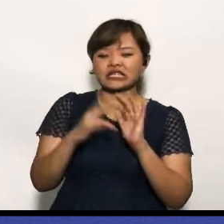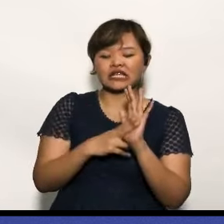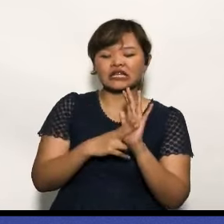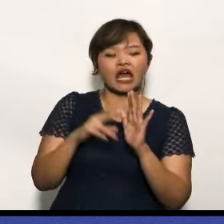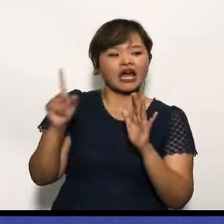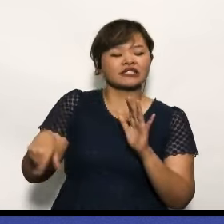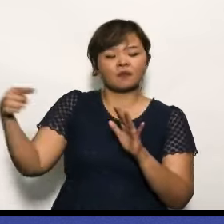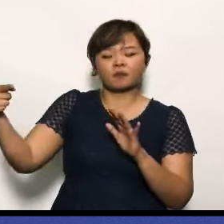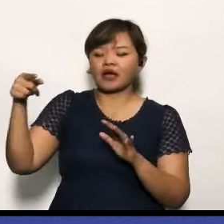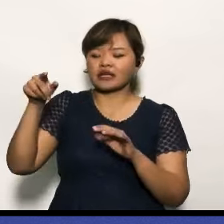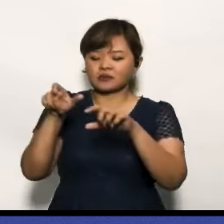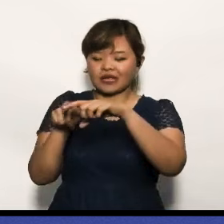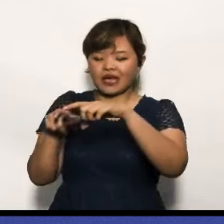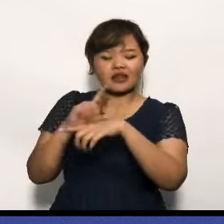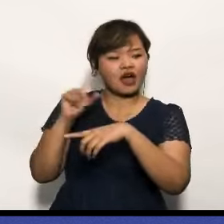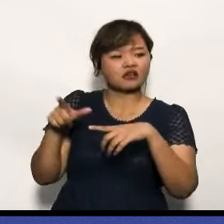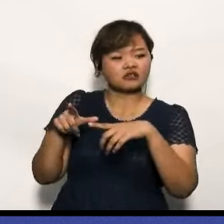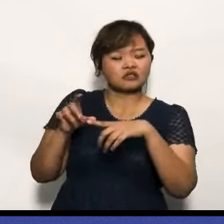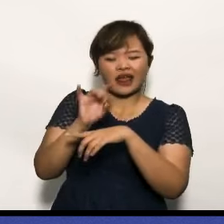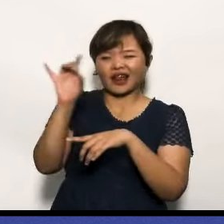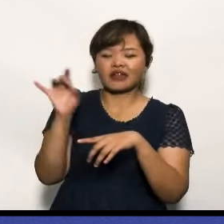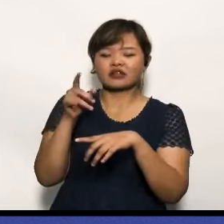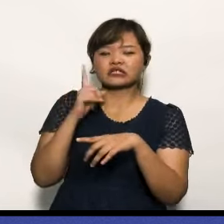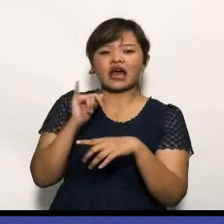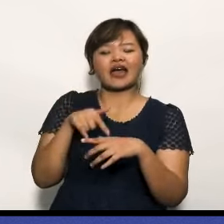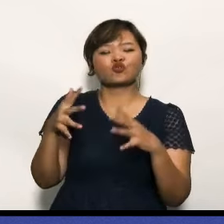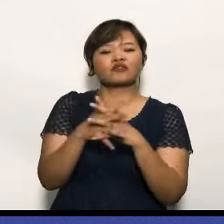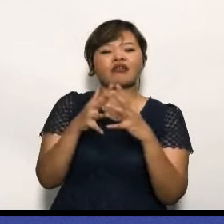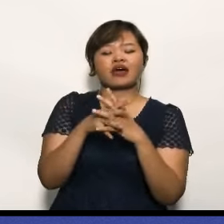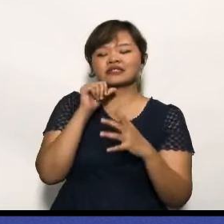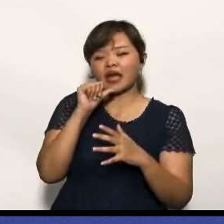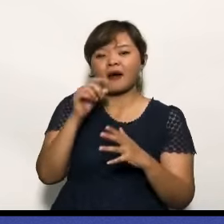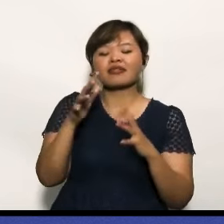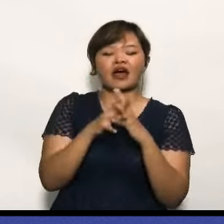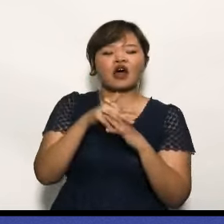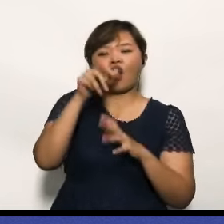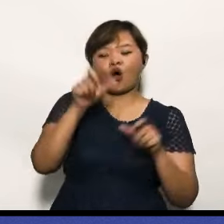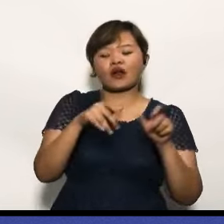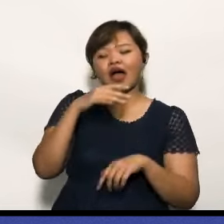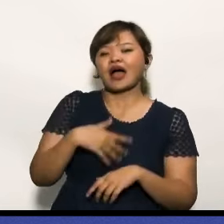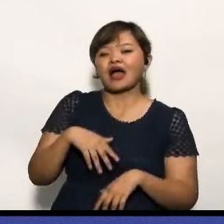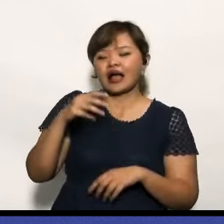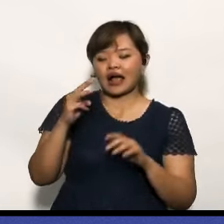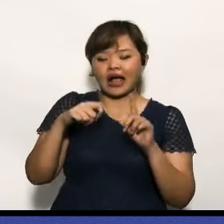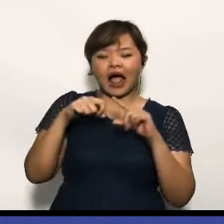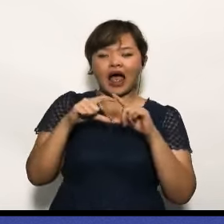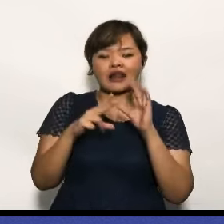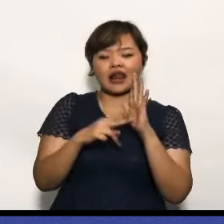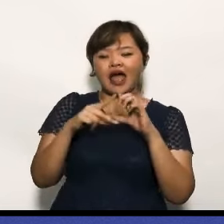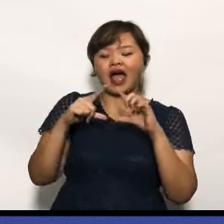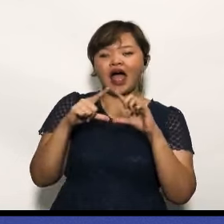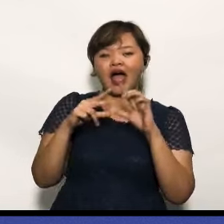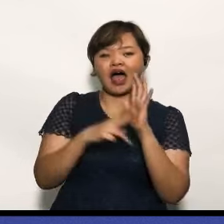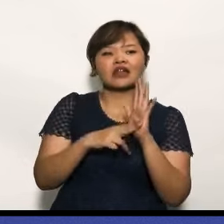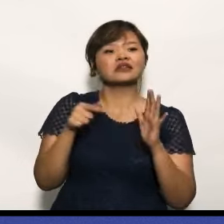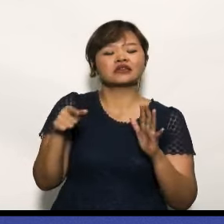daerah Ekron ke arah utara. Semuanya itu terhitung tanah orang Kanaan, ada 5 raja orang Filistin.